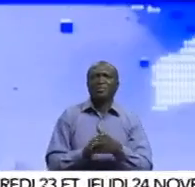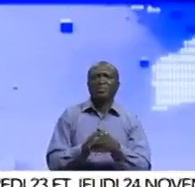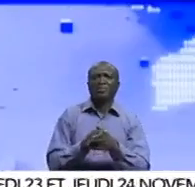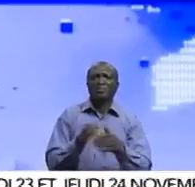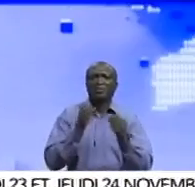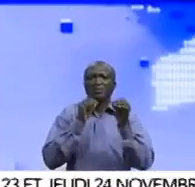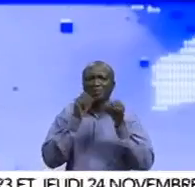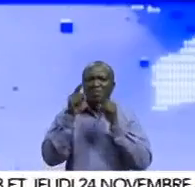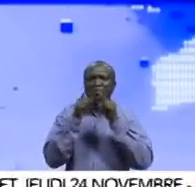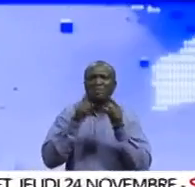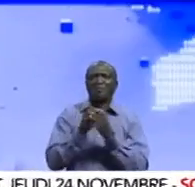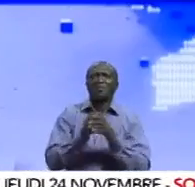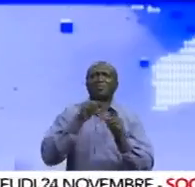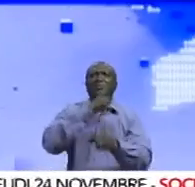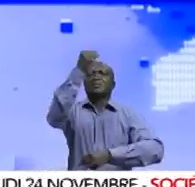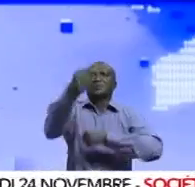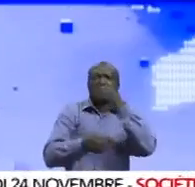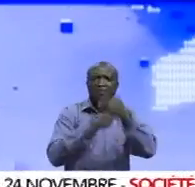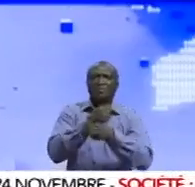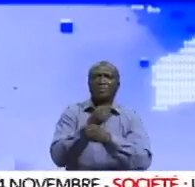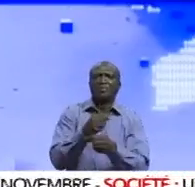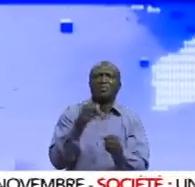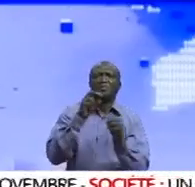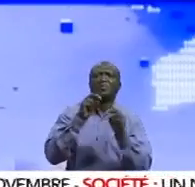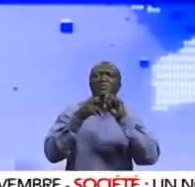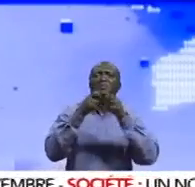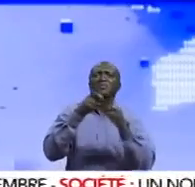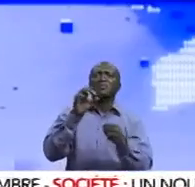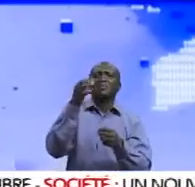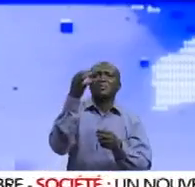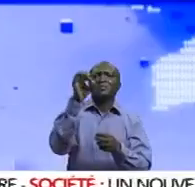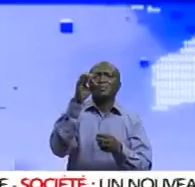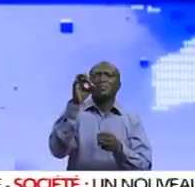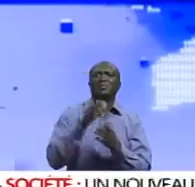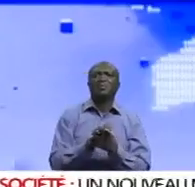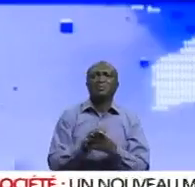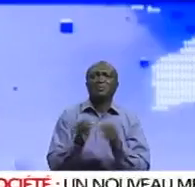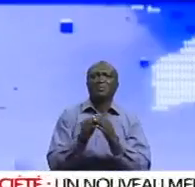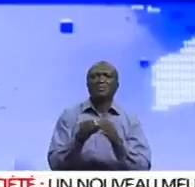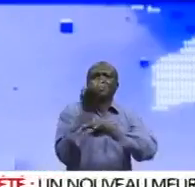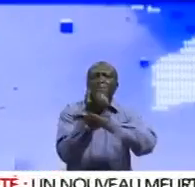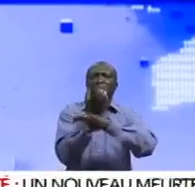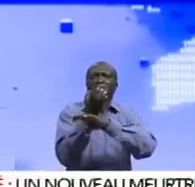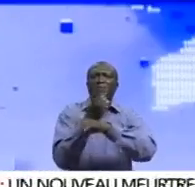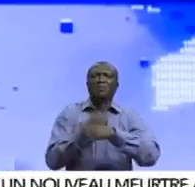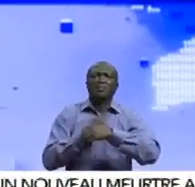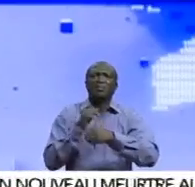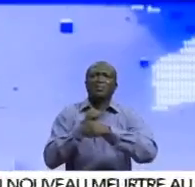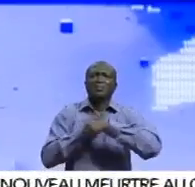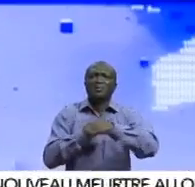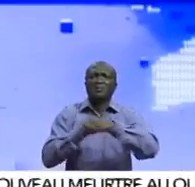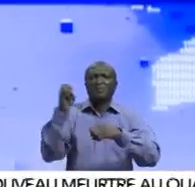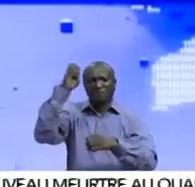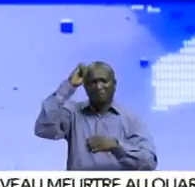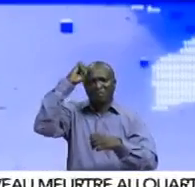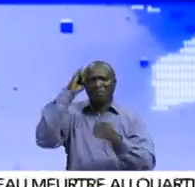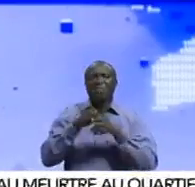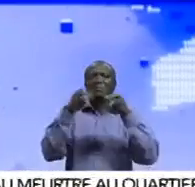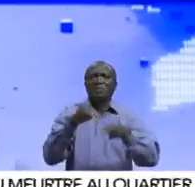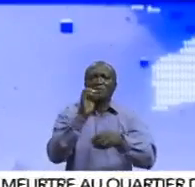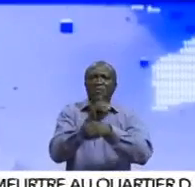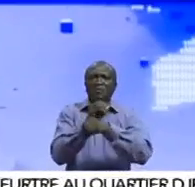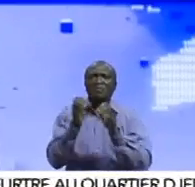numéro 19 vise à changer la donne il constitue une opportunité pour l'état de concré ses engagements pour la mise en œuvre de la Convention